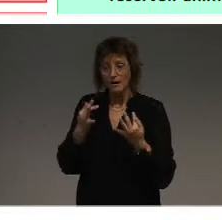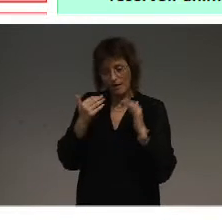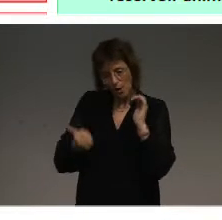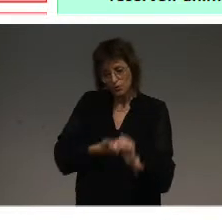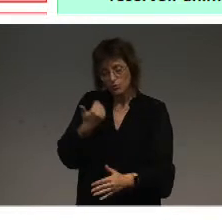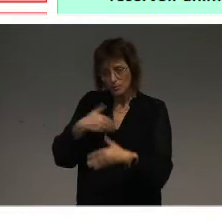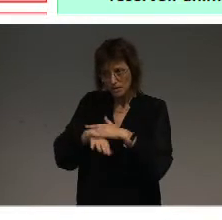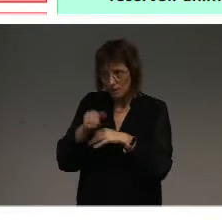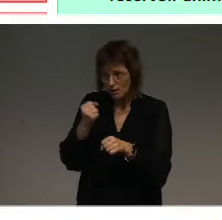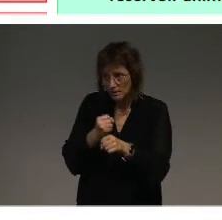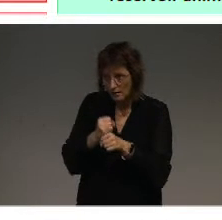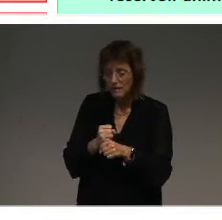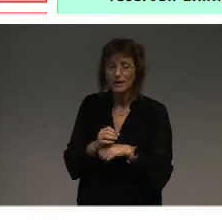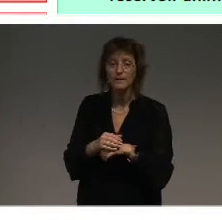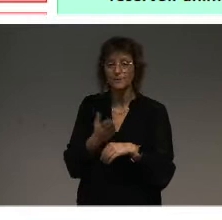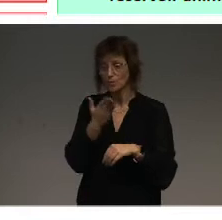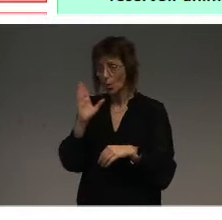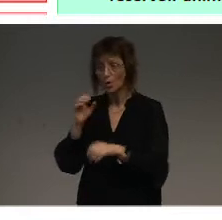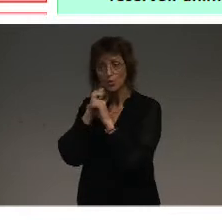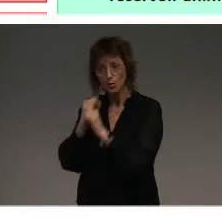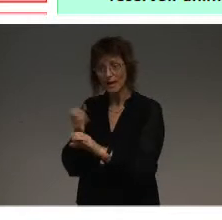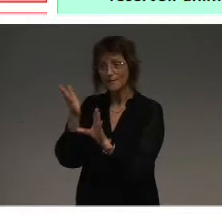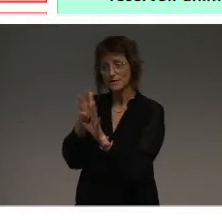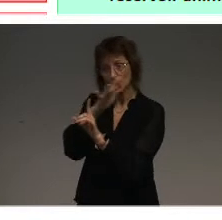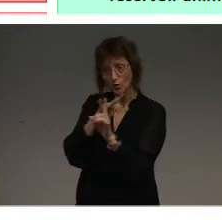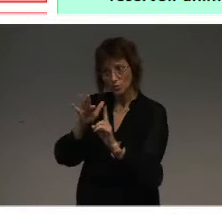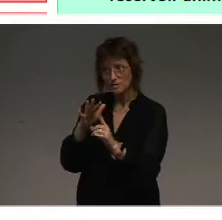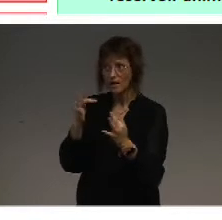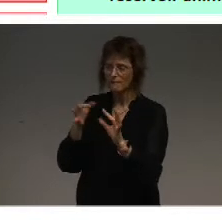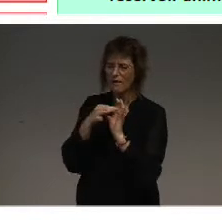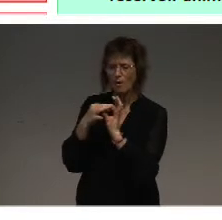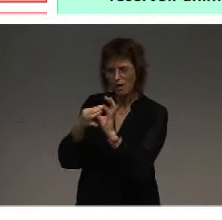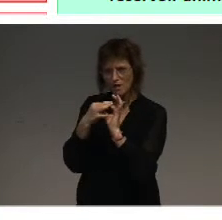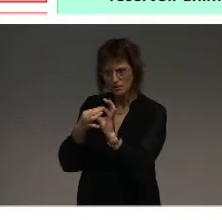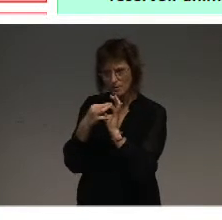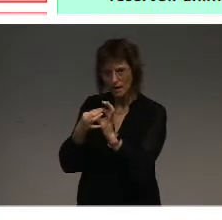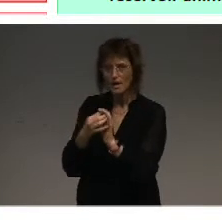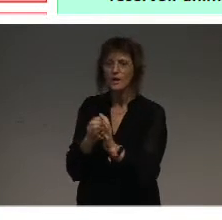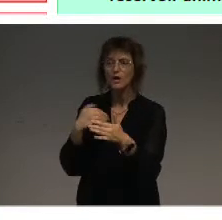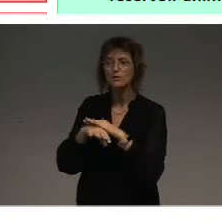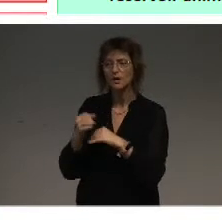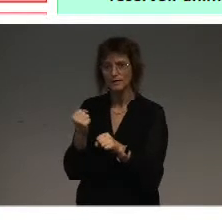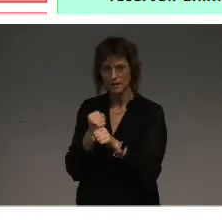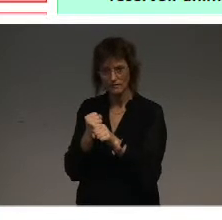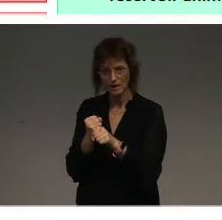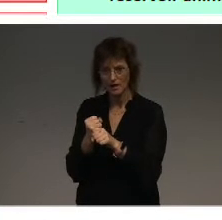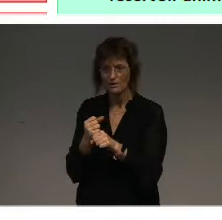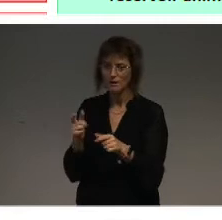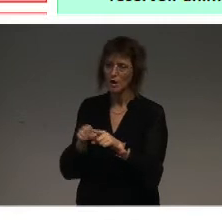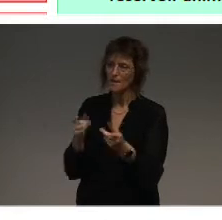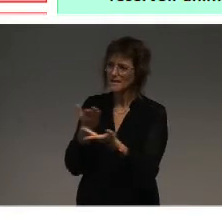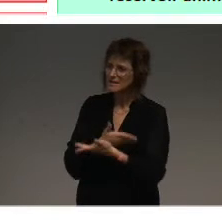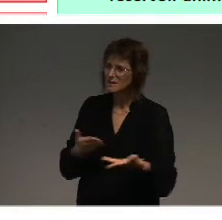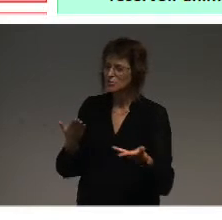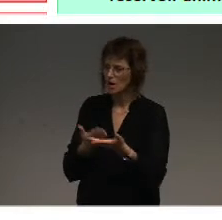le travail, des contraintes psychosociales qui sont plutôt de l'ordre du relationnel au travail, avec des situations de